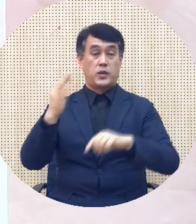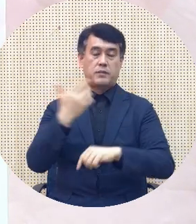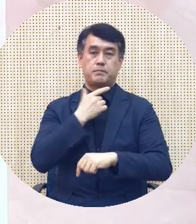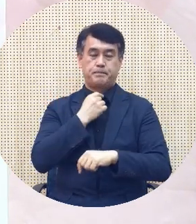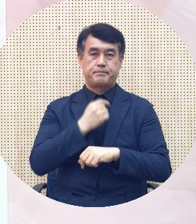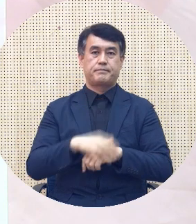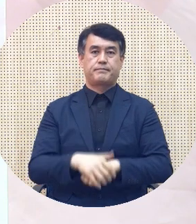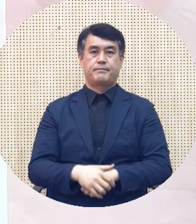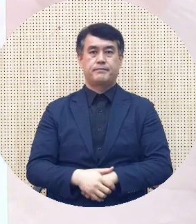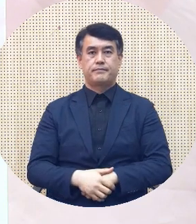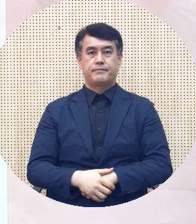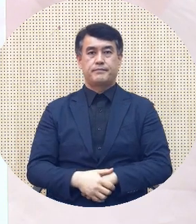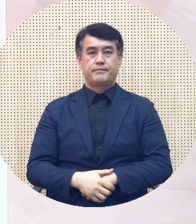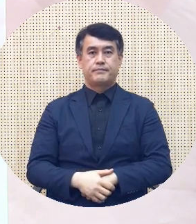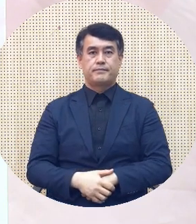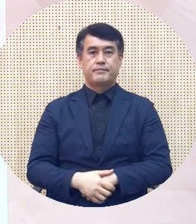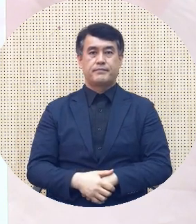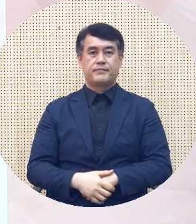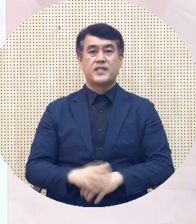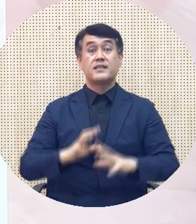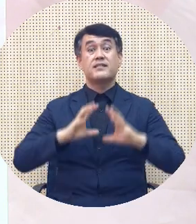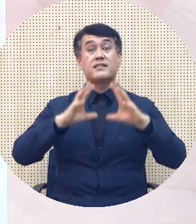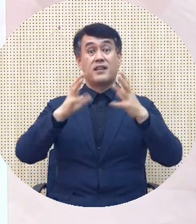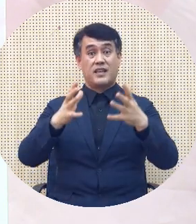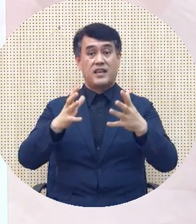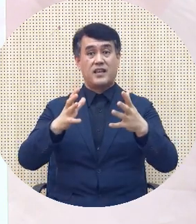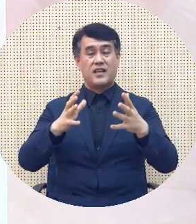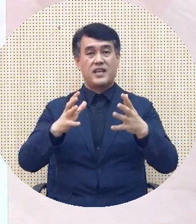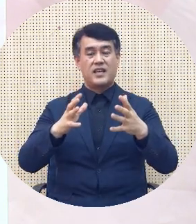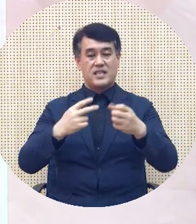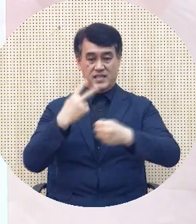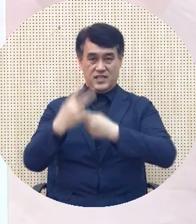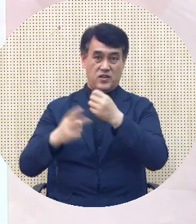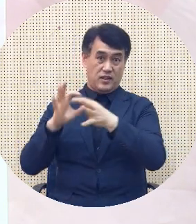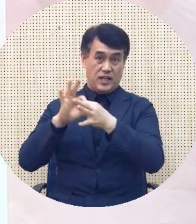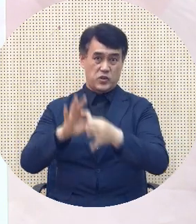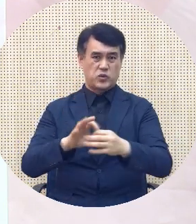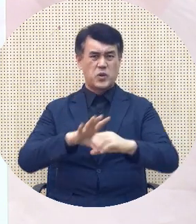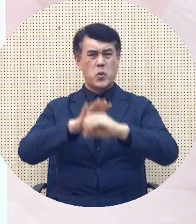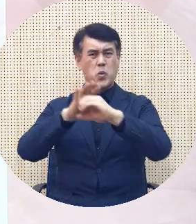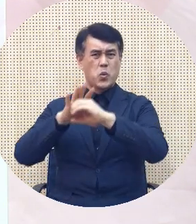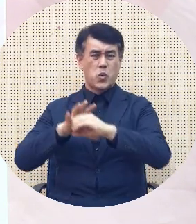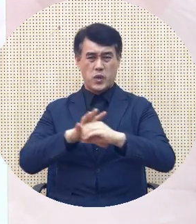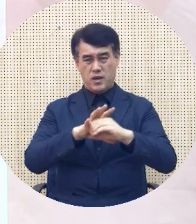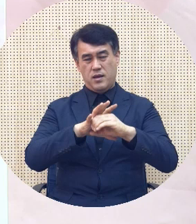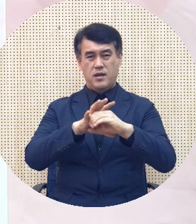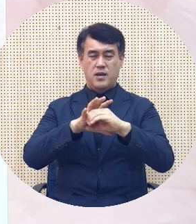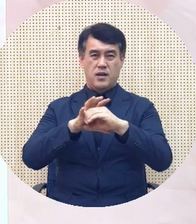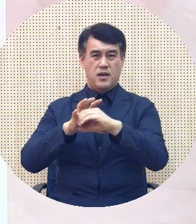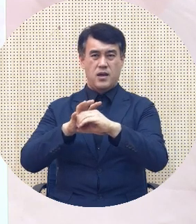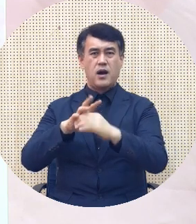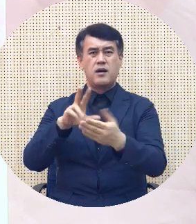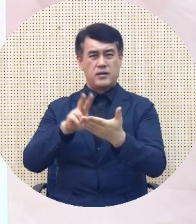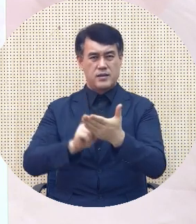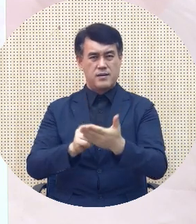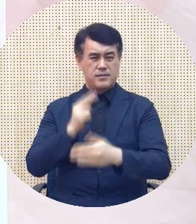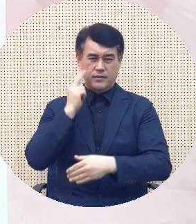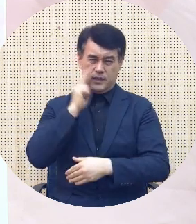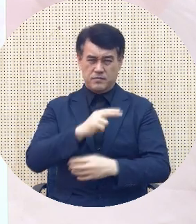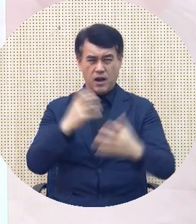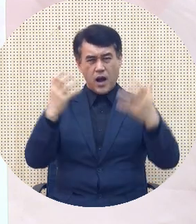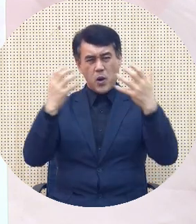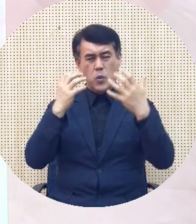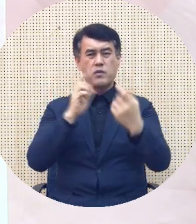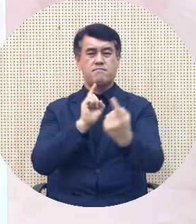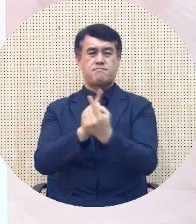바랍니다. 전 세계는 현재 2년째 지속되고 있는 코로나 팬데믹으로 심각한 고통을